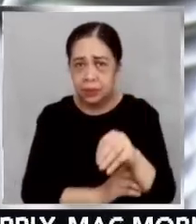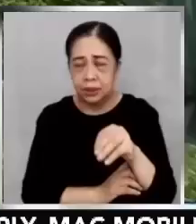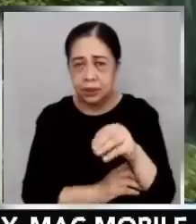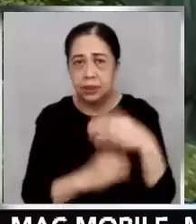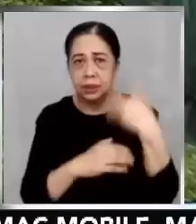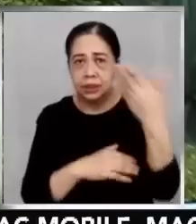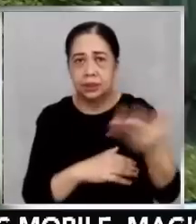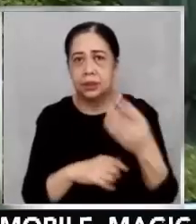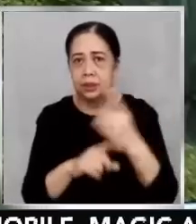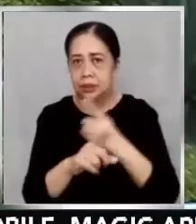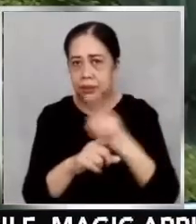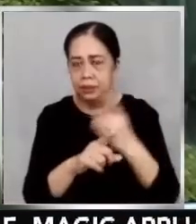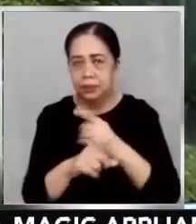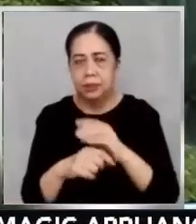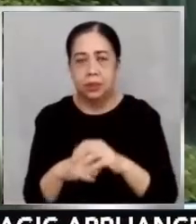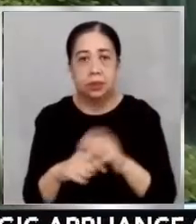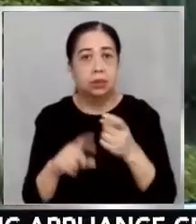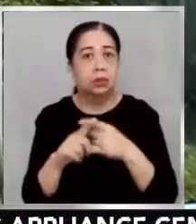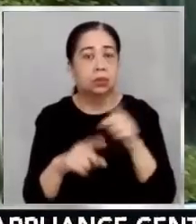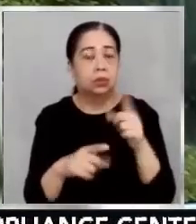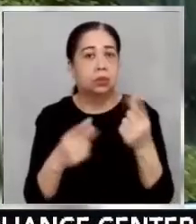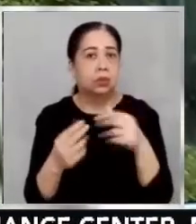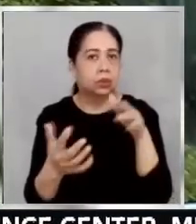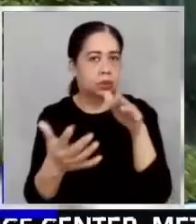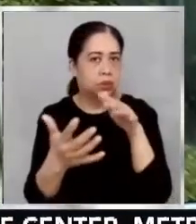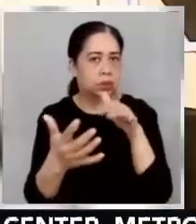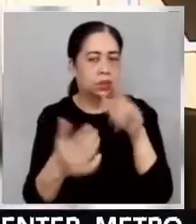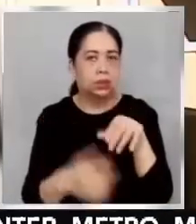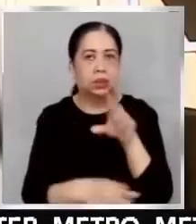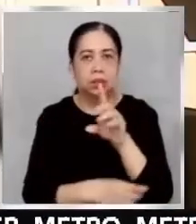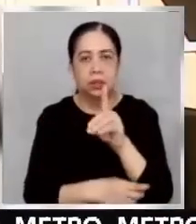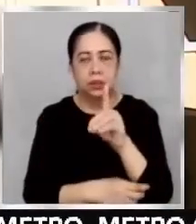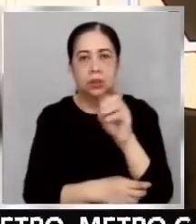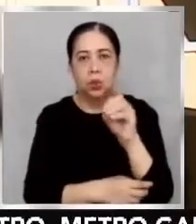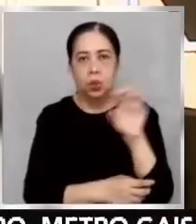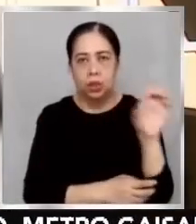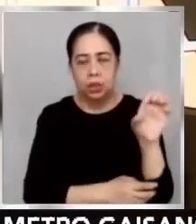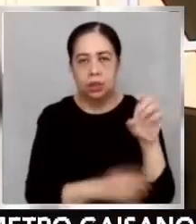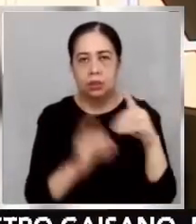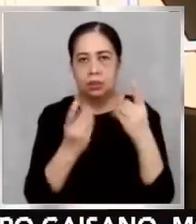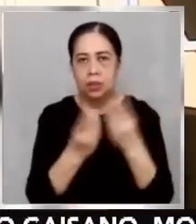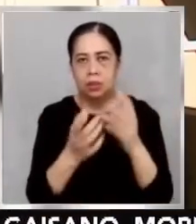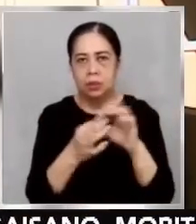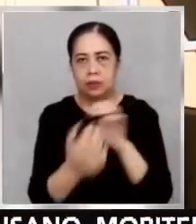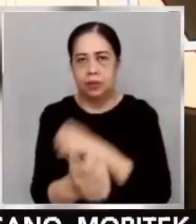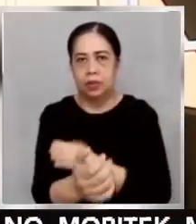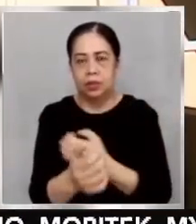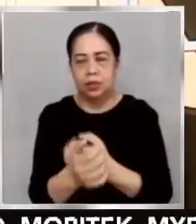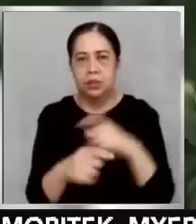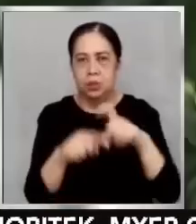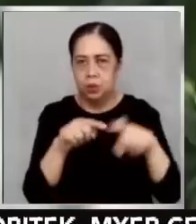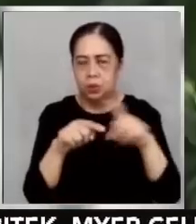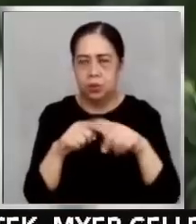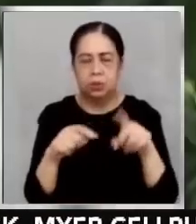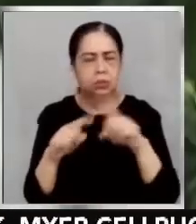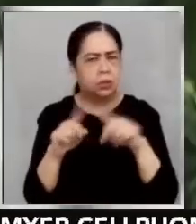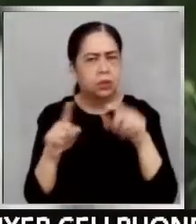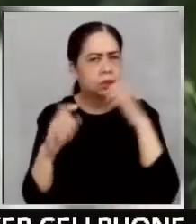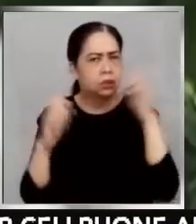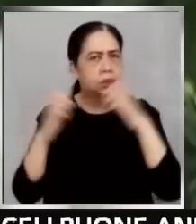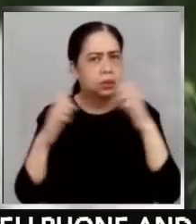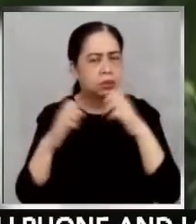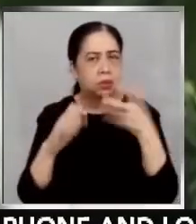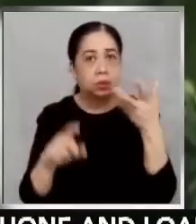Disyembre. Base yan sa ginawang pag-aaral ng Department of Energy. Pero hindi raw inaasahang magiging malaki ang epekto ng